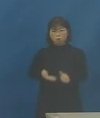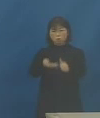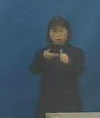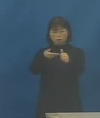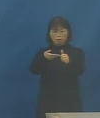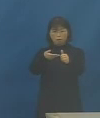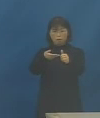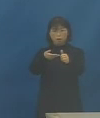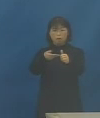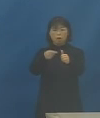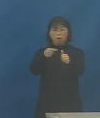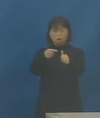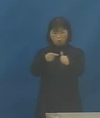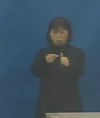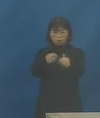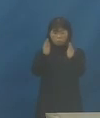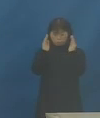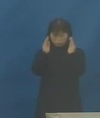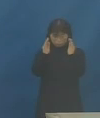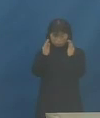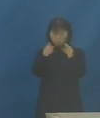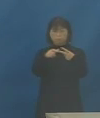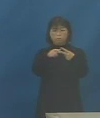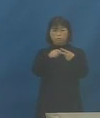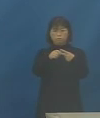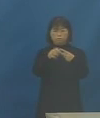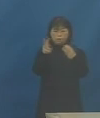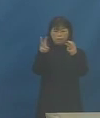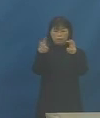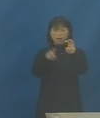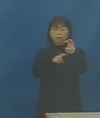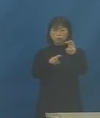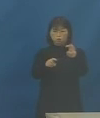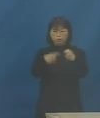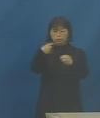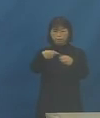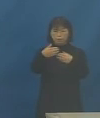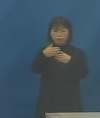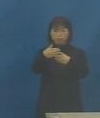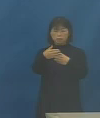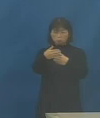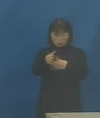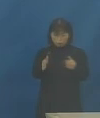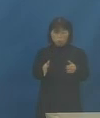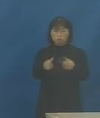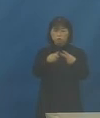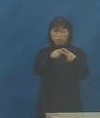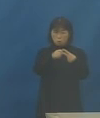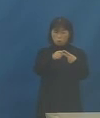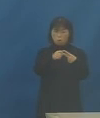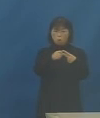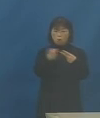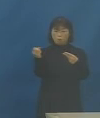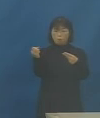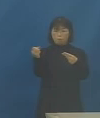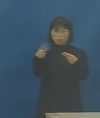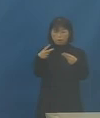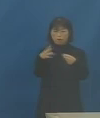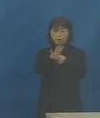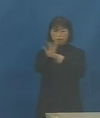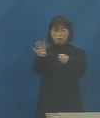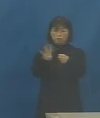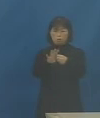これにあの注力をしていくこの32学級と合わせた課題さらにはあの原子力発電所